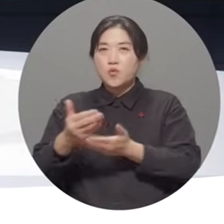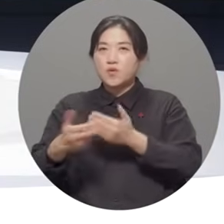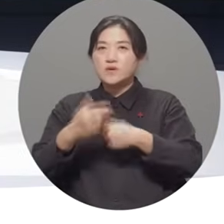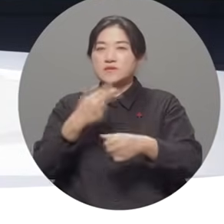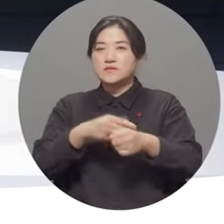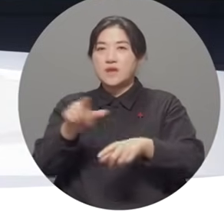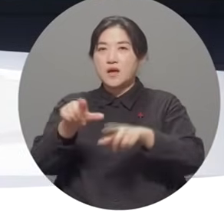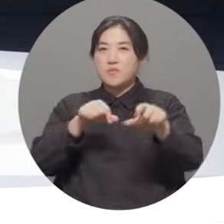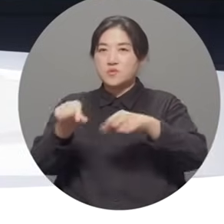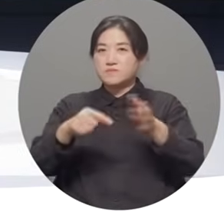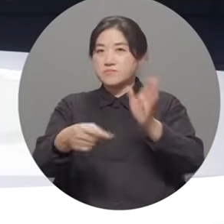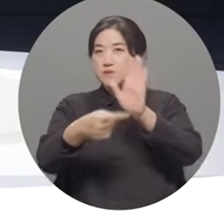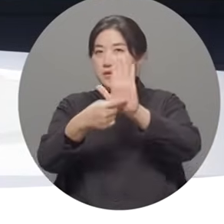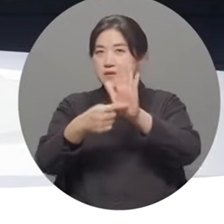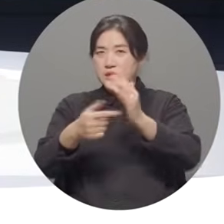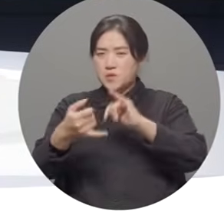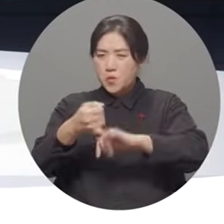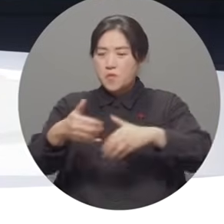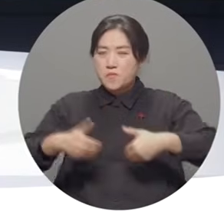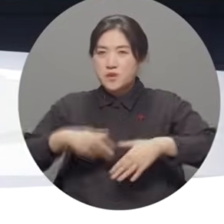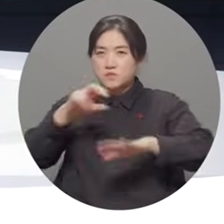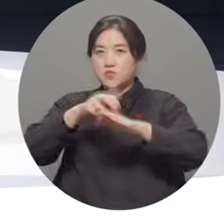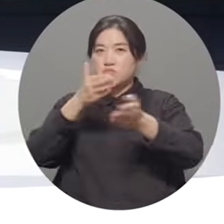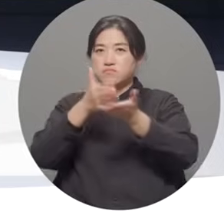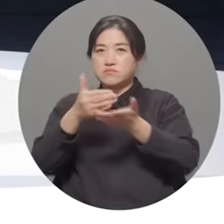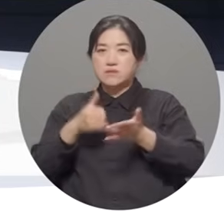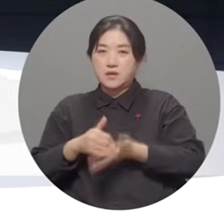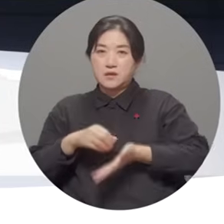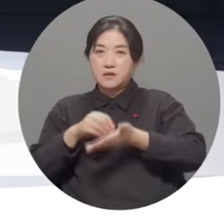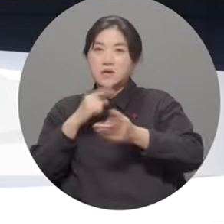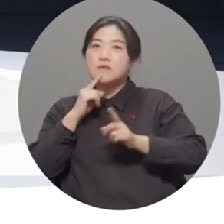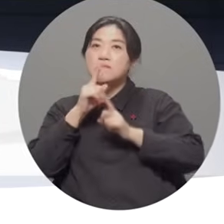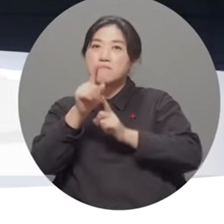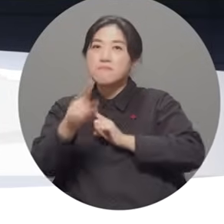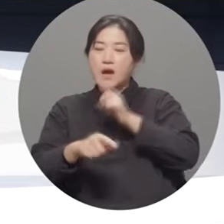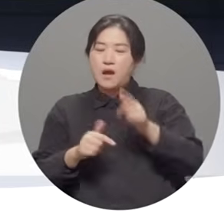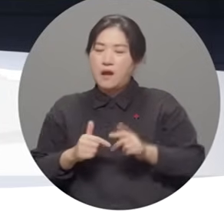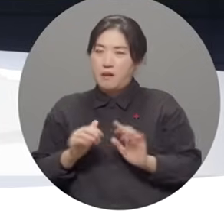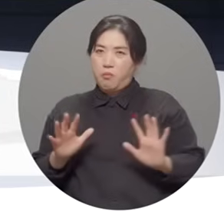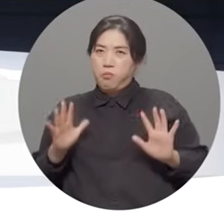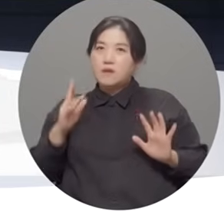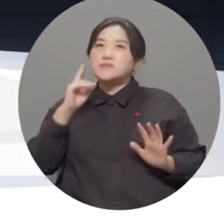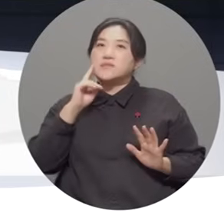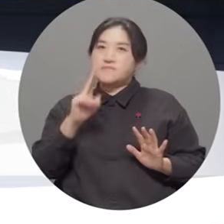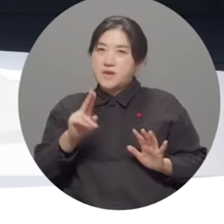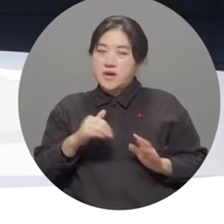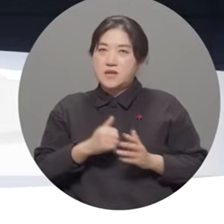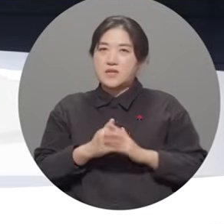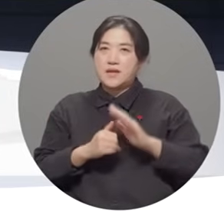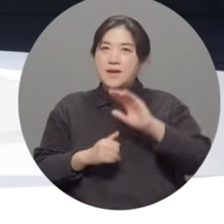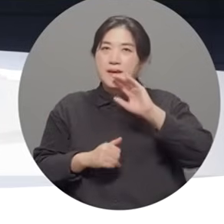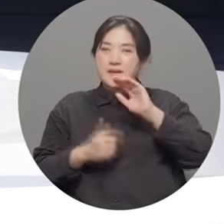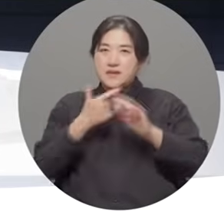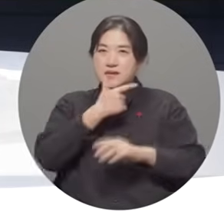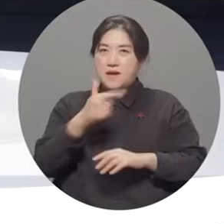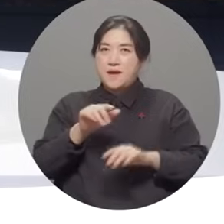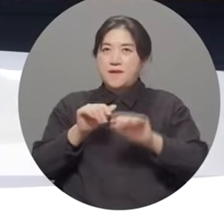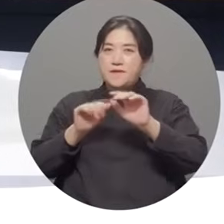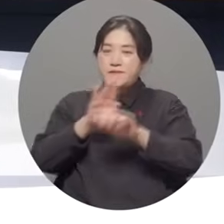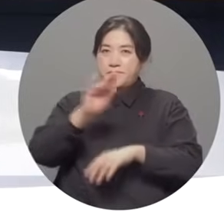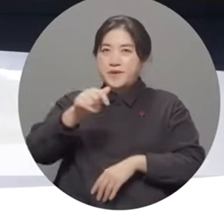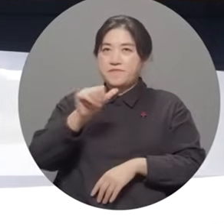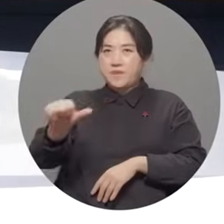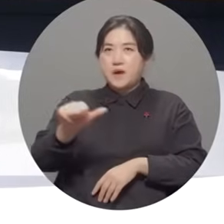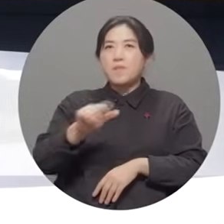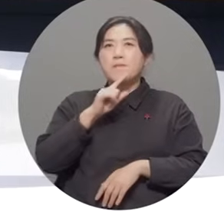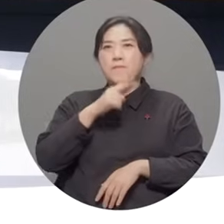나왔는데 필수 의료 분야에 대한 지원 기피 현상이 심각한 것으로 나타났습니다. 이른바 빅5라고 불리는 서울의 주요